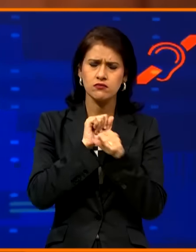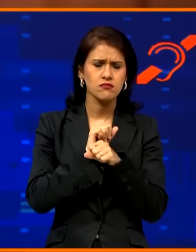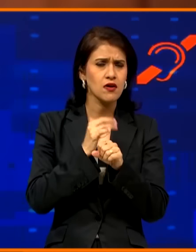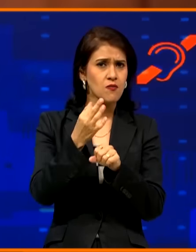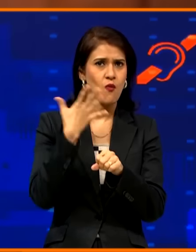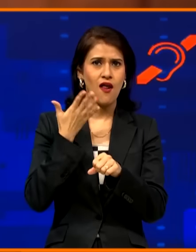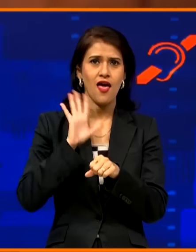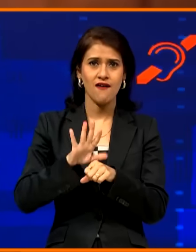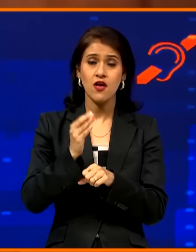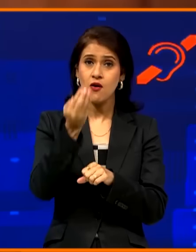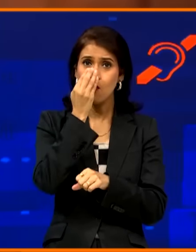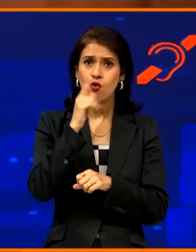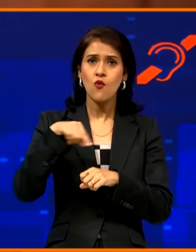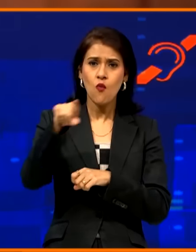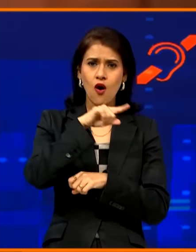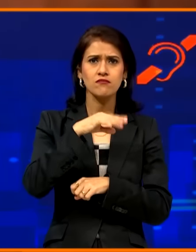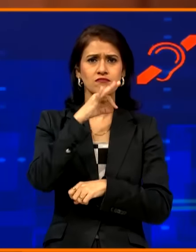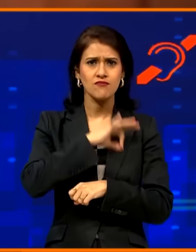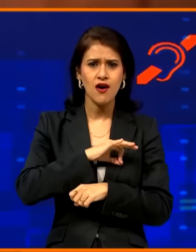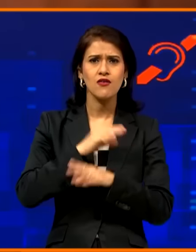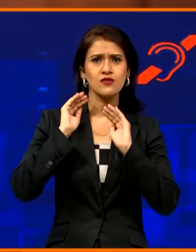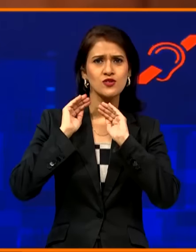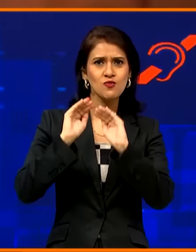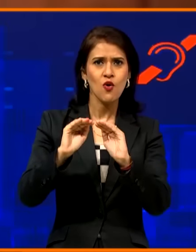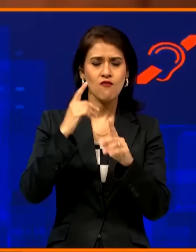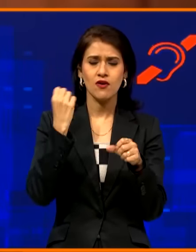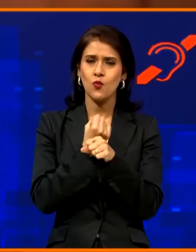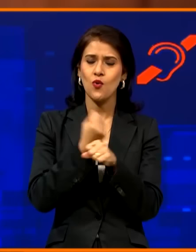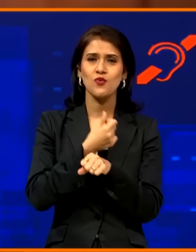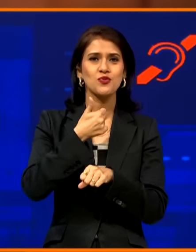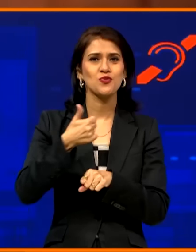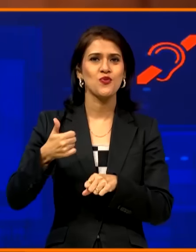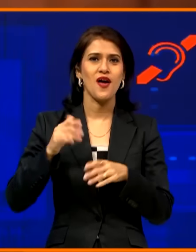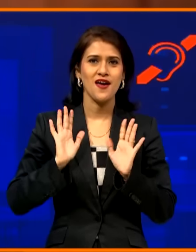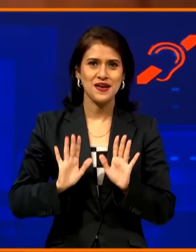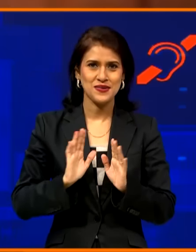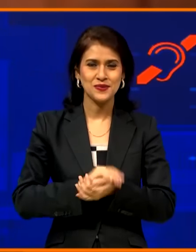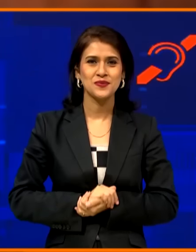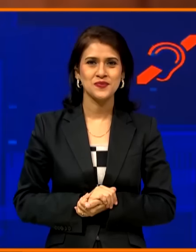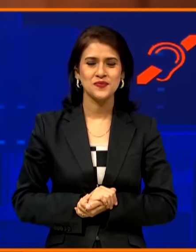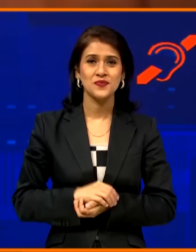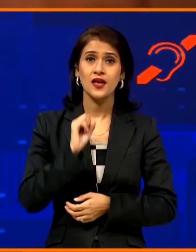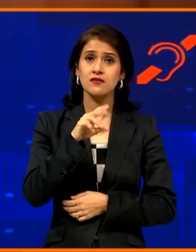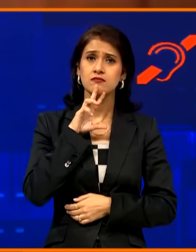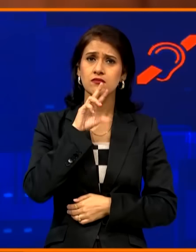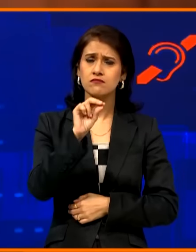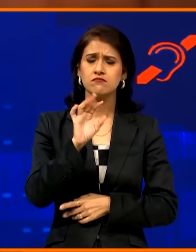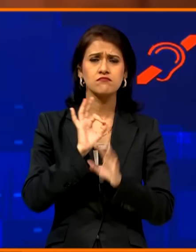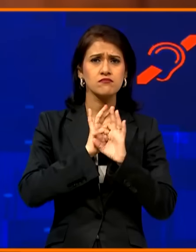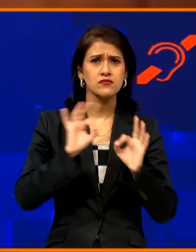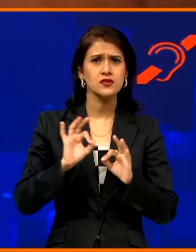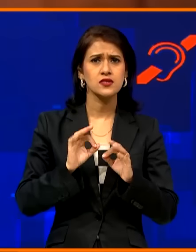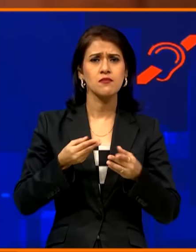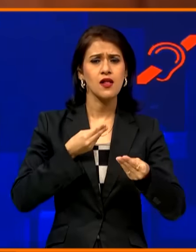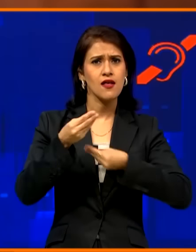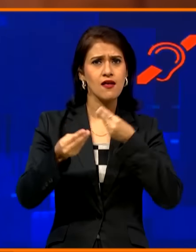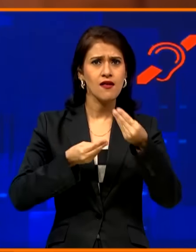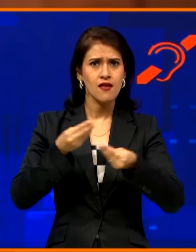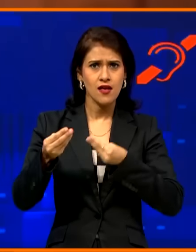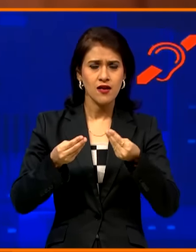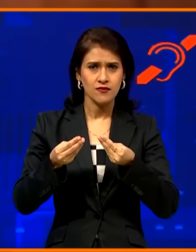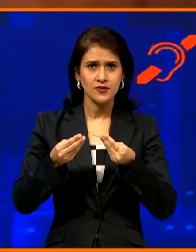जिन्होंने मुसलमानों की भलाई के लिए बहुत अच्छे काम किए हैं यह अपनी बात बड़े तरीके से कहते हैं कायदे से